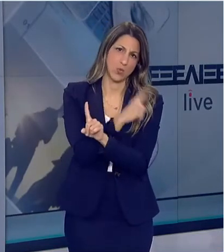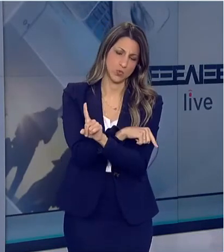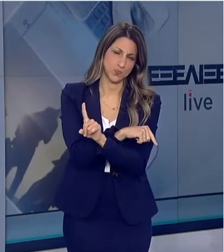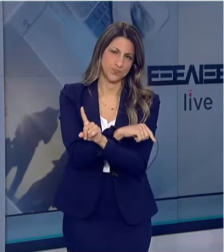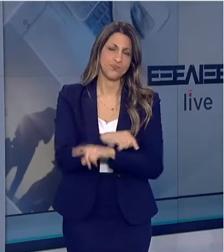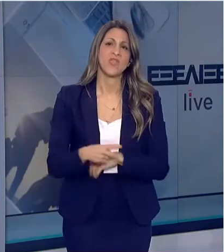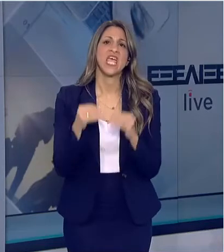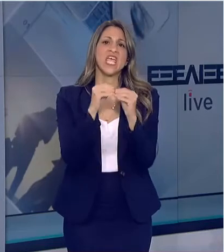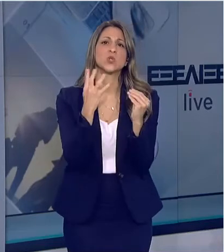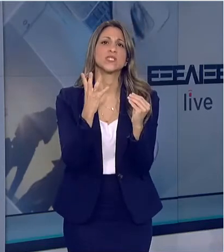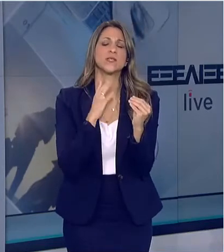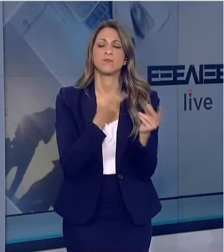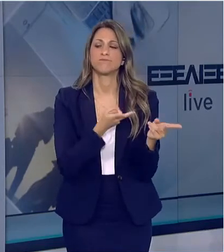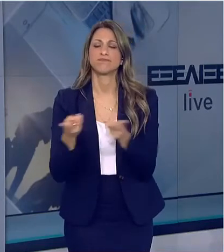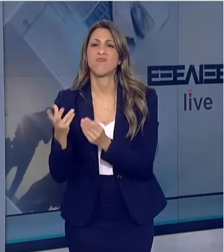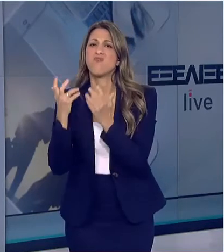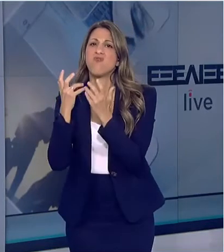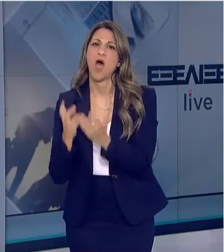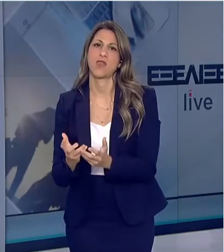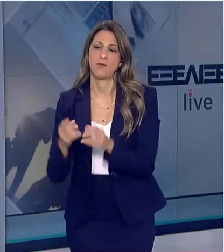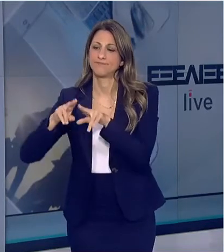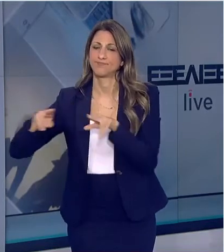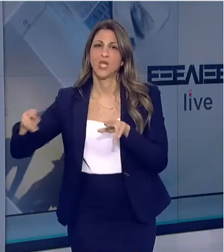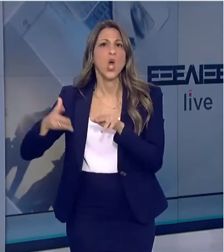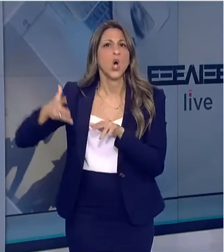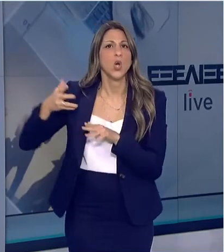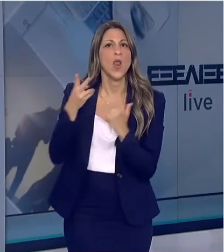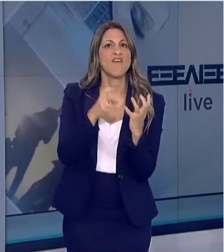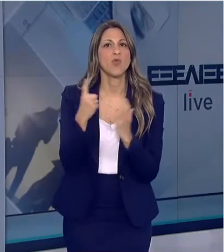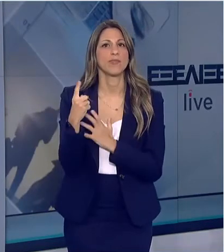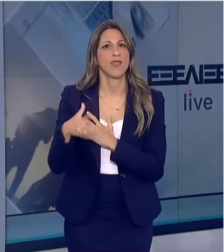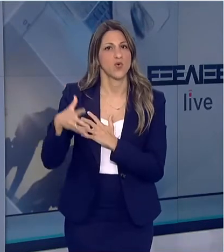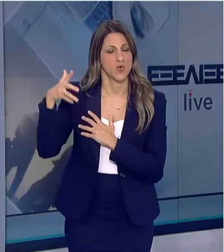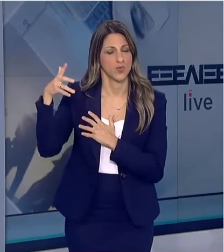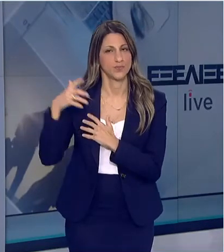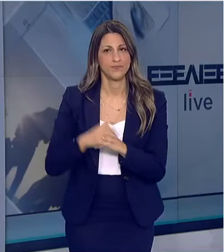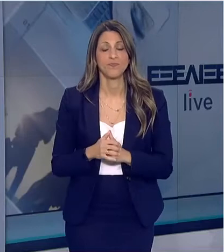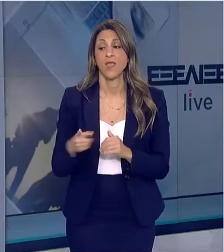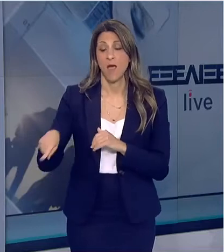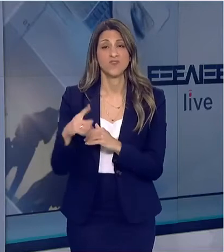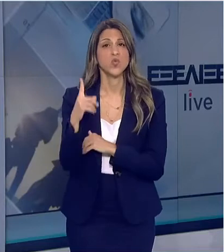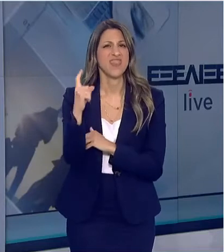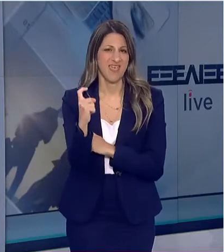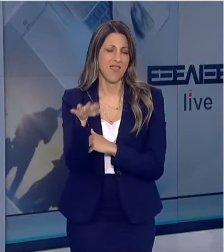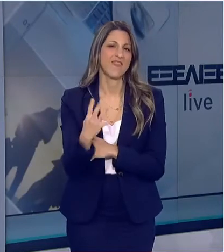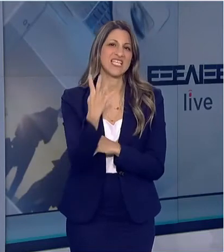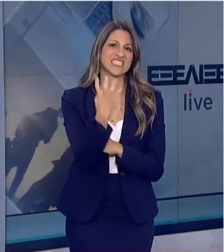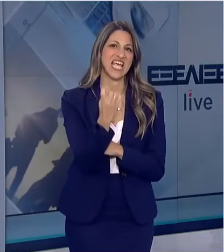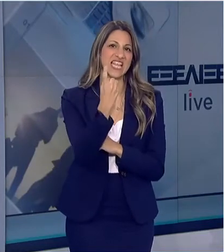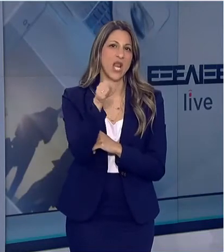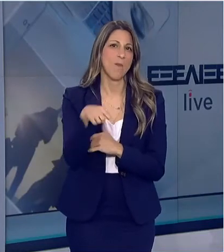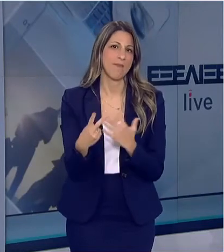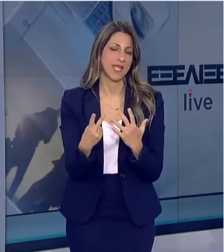24 συμπολίτες μας νοσηλεύονται διασωληνωμένοι. Η διάμεση ηλικία τους είναι 71 έτη. 10, το 41,7%